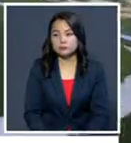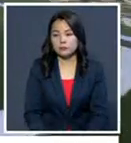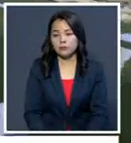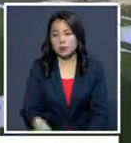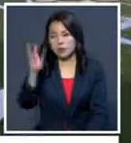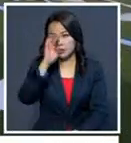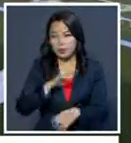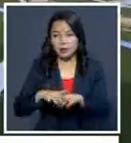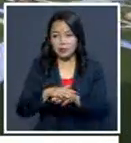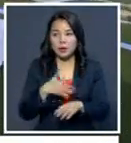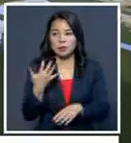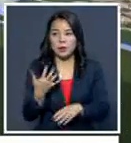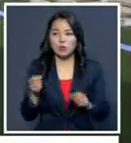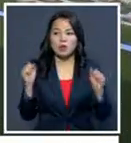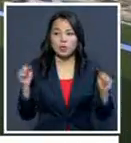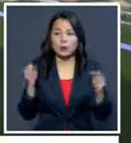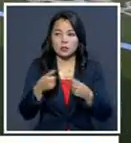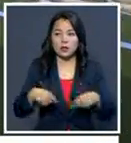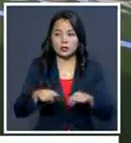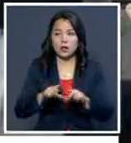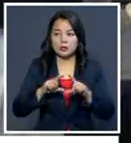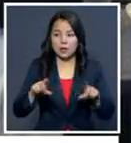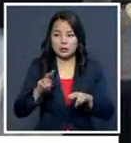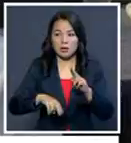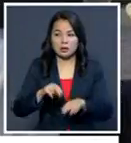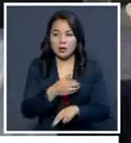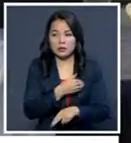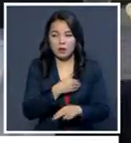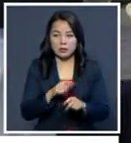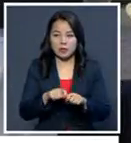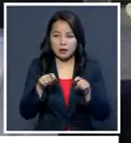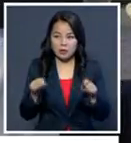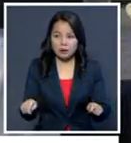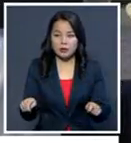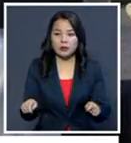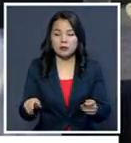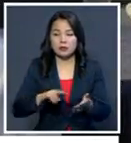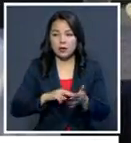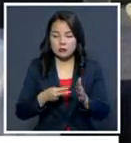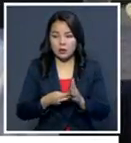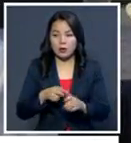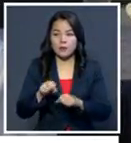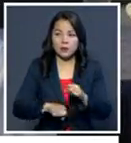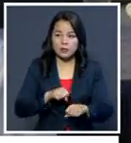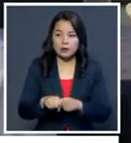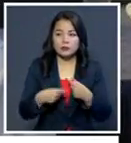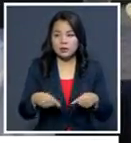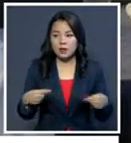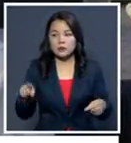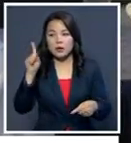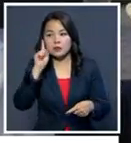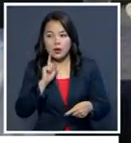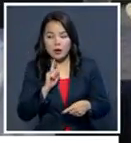үлкен спорт объекті салынайын деп жатыр. Ол Усолка мөлтек ауданында биатлон, триатлон парк, және